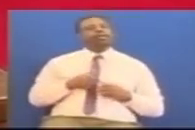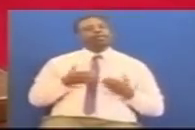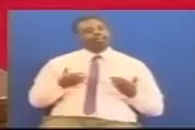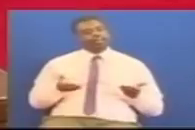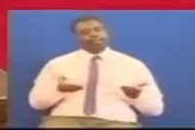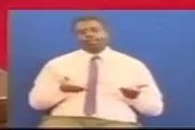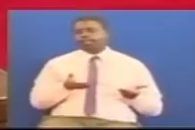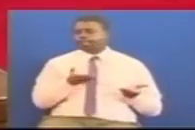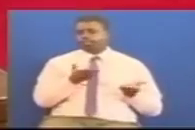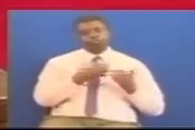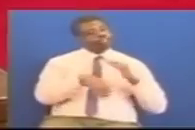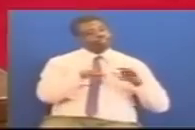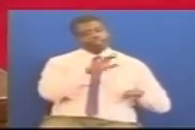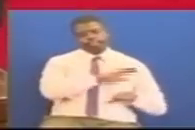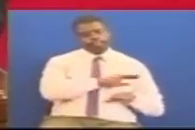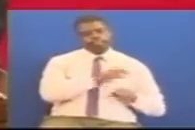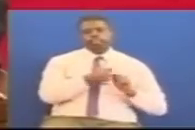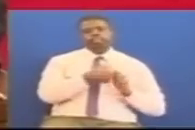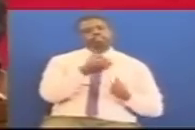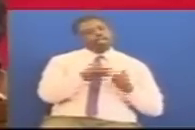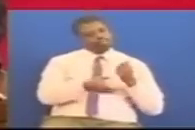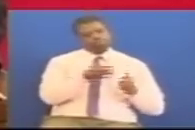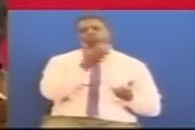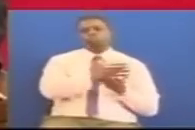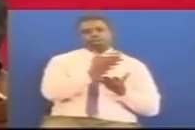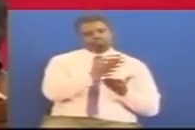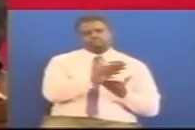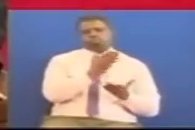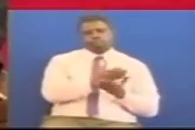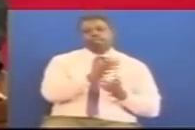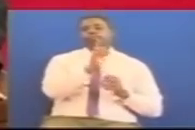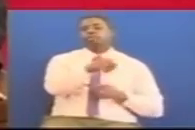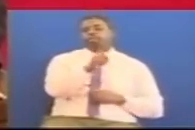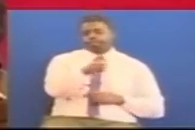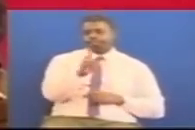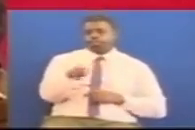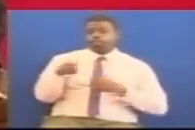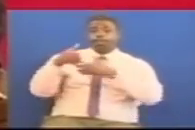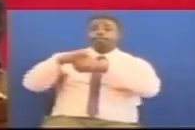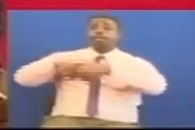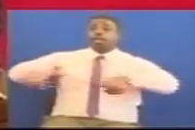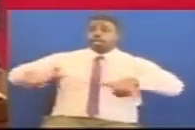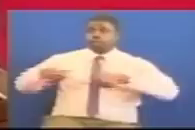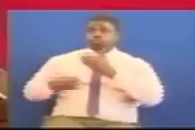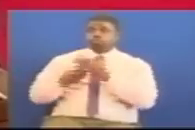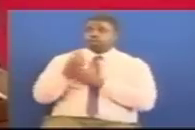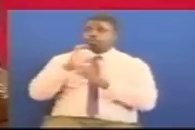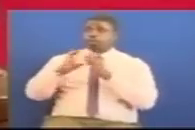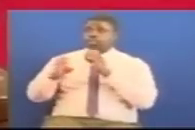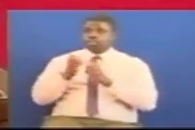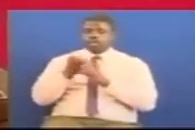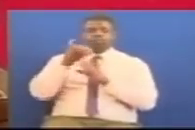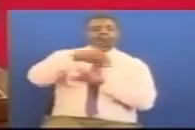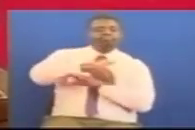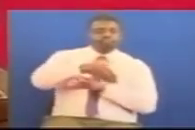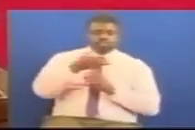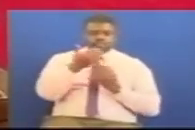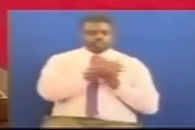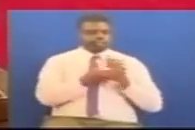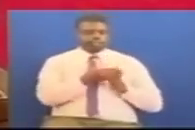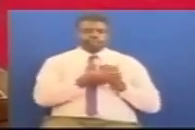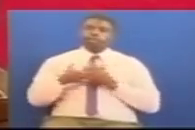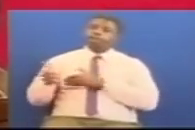kubwa sana kwenye mipaka ya nchi yetu kutokana na muingiliano wa mawasiliano kutoka nchi za jirani. Hivi karibuni Mheshimiwa